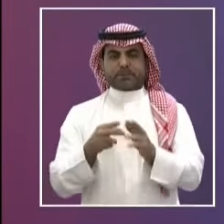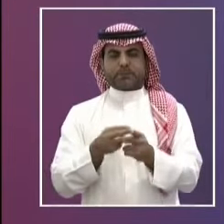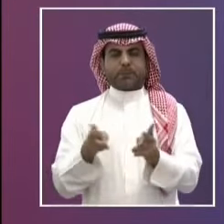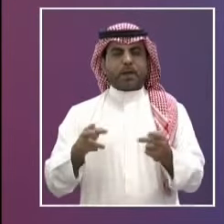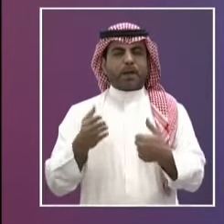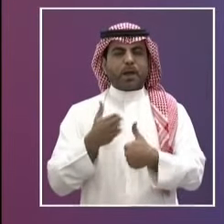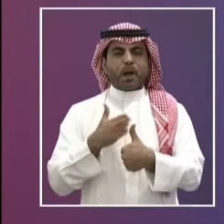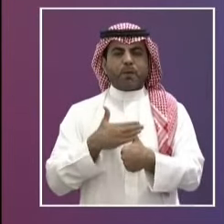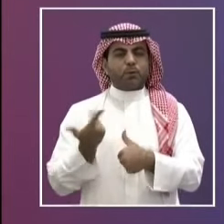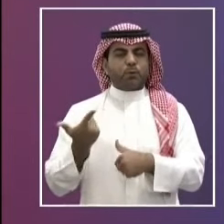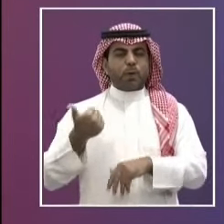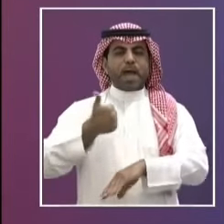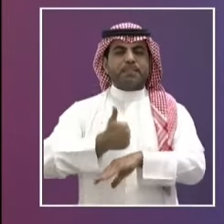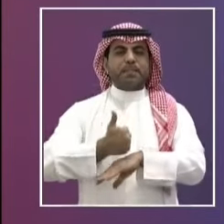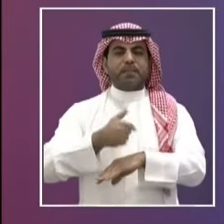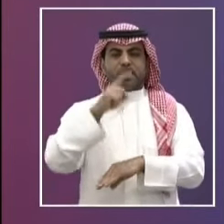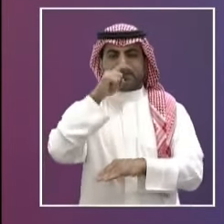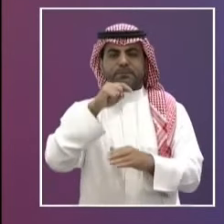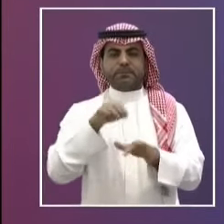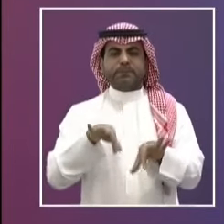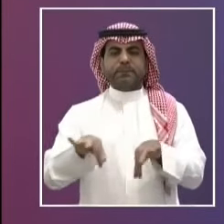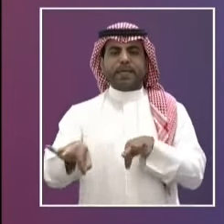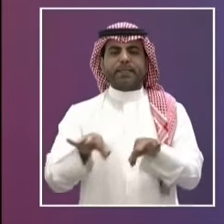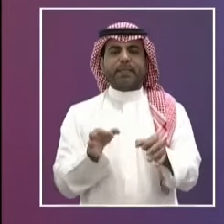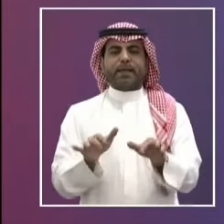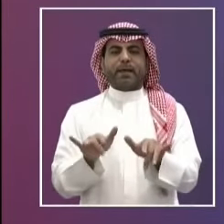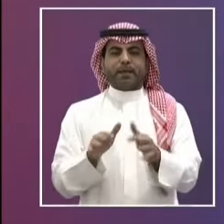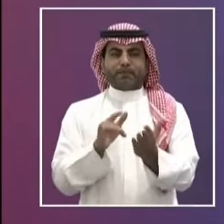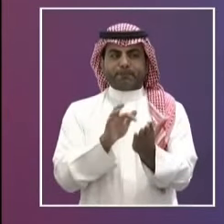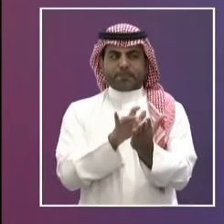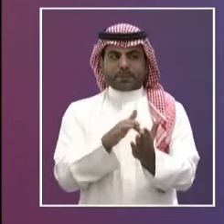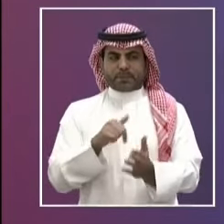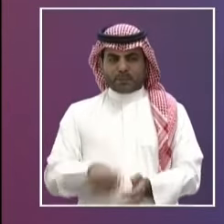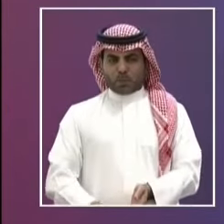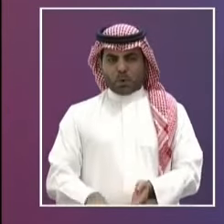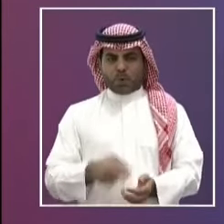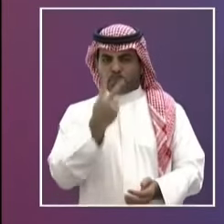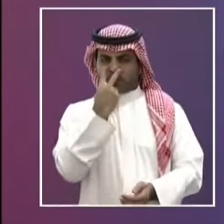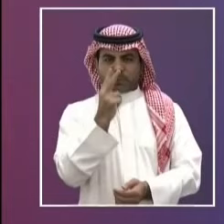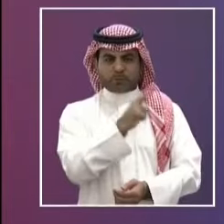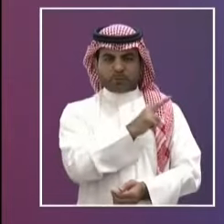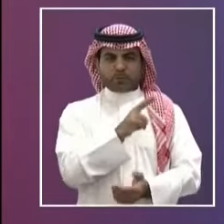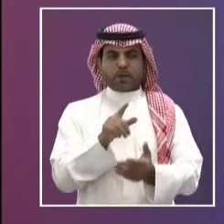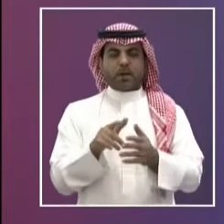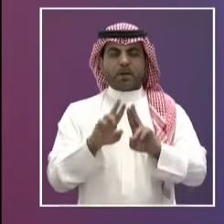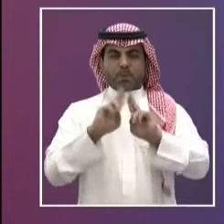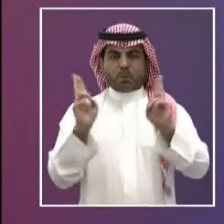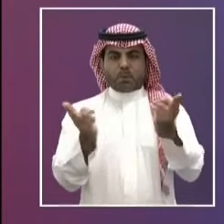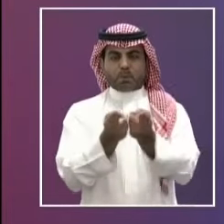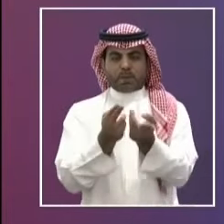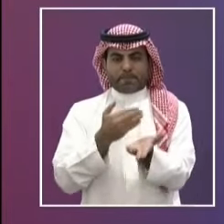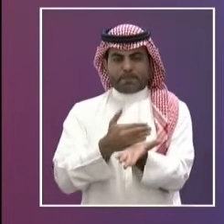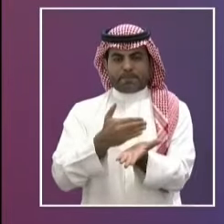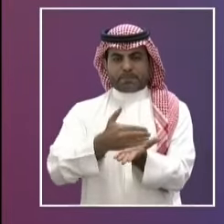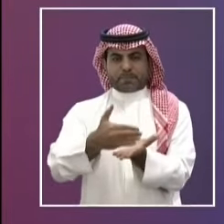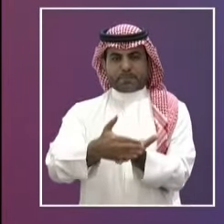وترتكز على استخدام التقنية. لذلك اليوم إن شاء الله في هذا المؤتمر سوف نستعرض